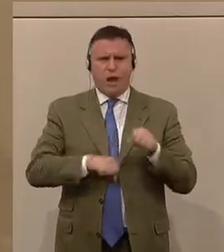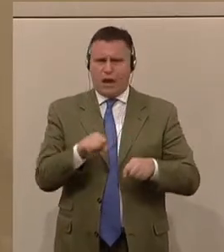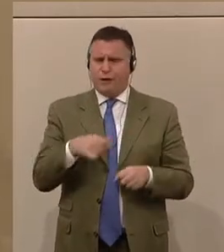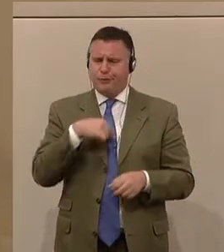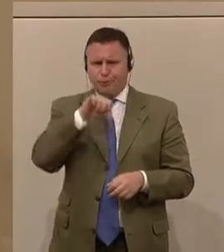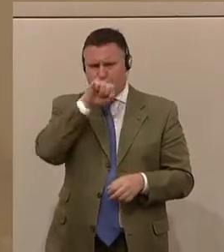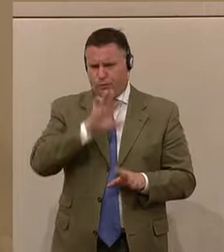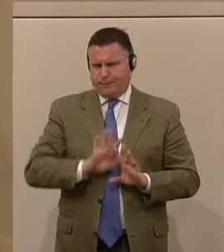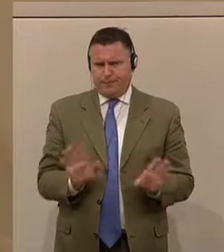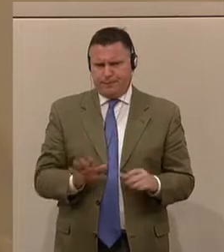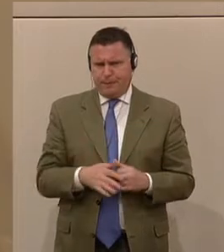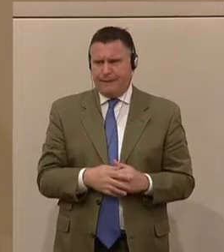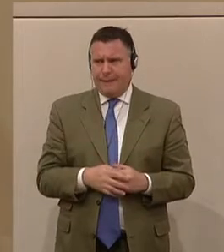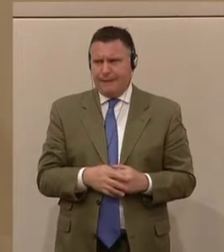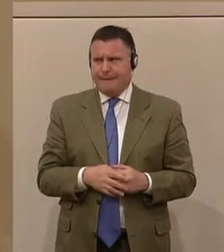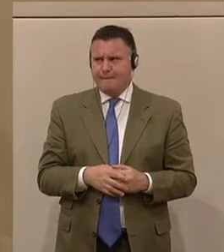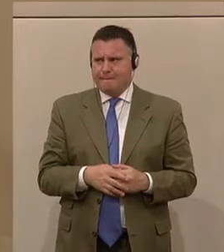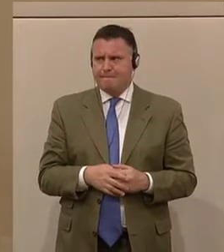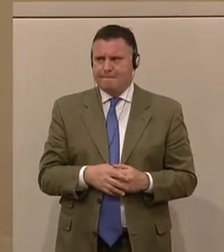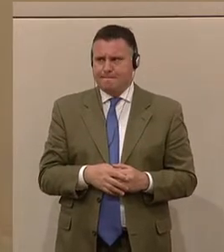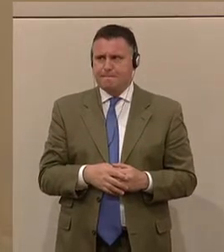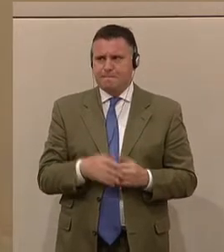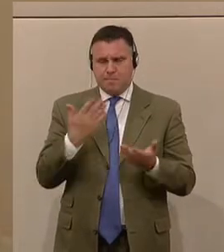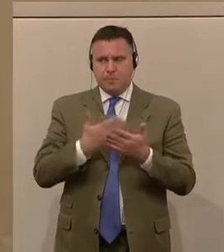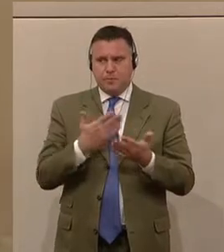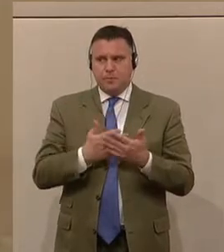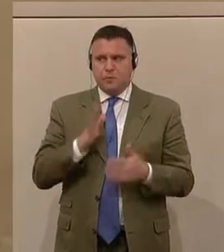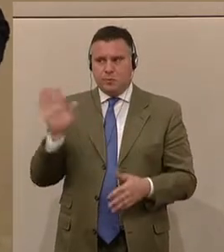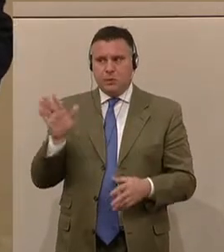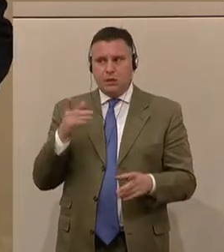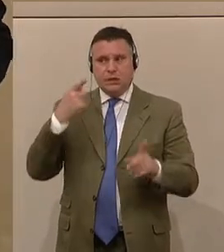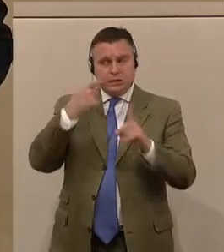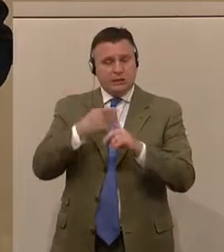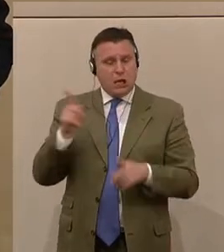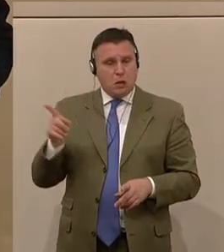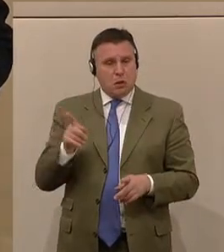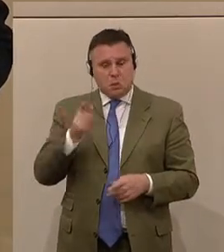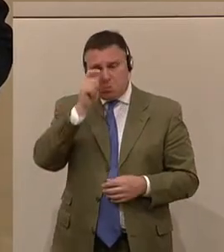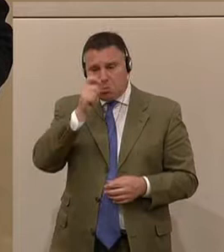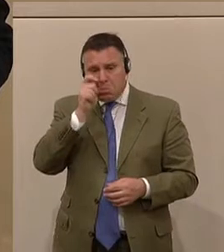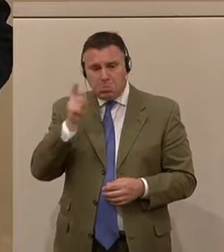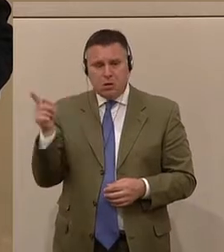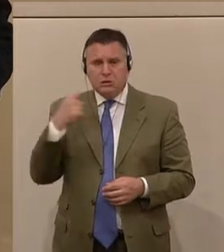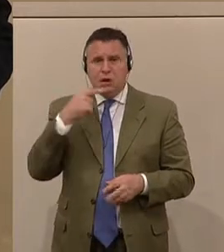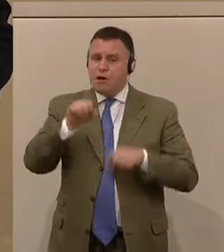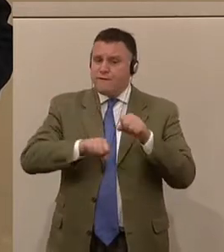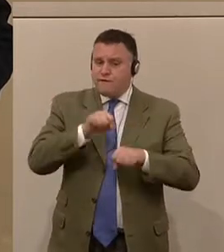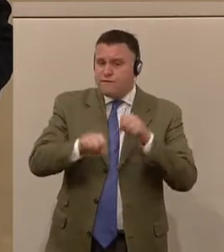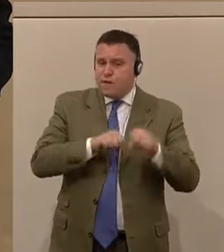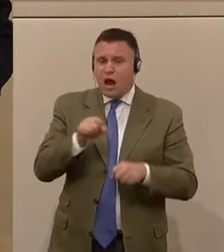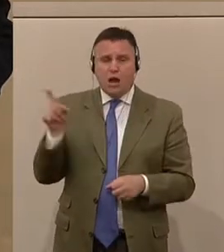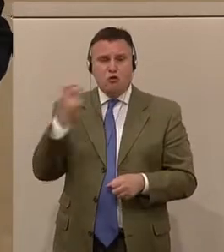Aber wenn Sie, und das ist ja ein tolles Ziel, das Sie sich da gesetzt haben, den Anteil der